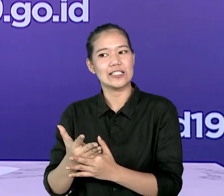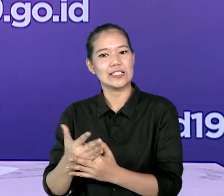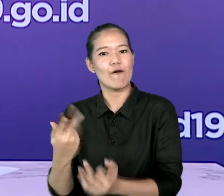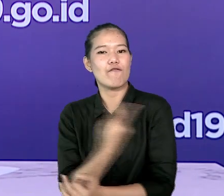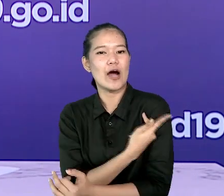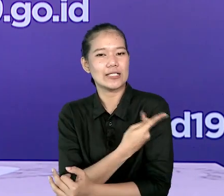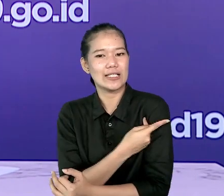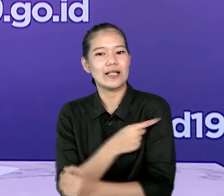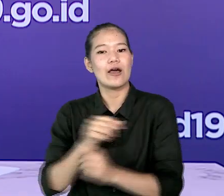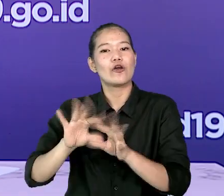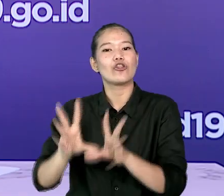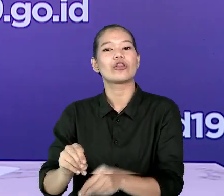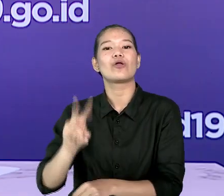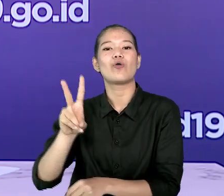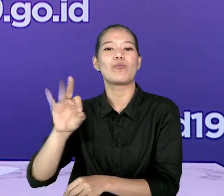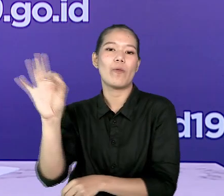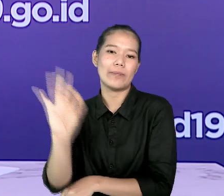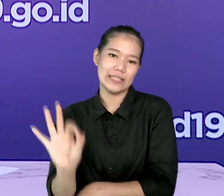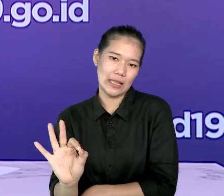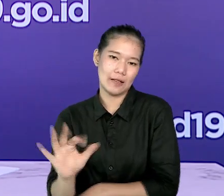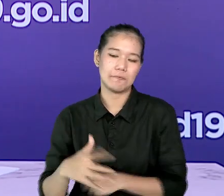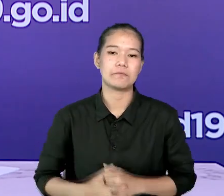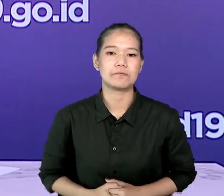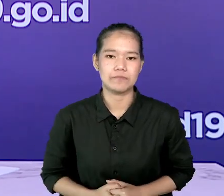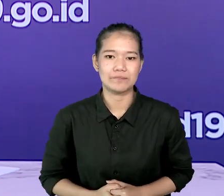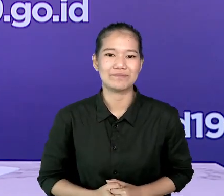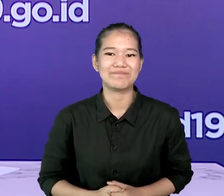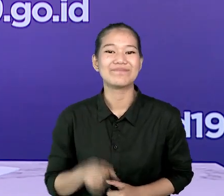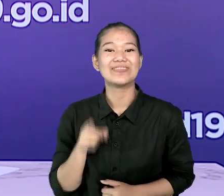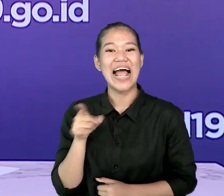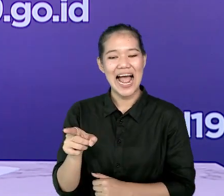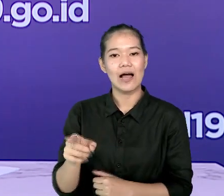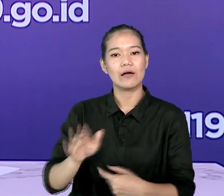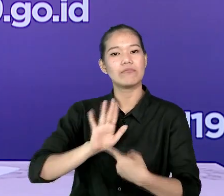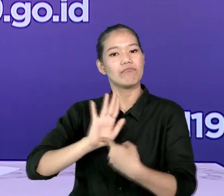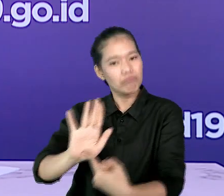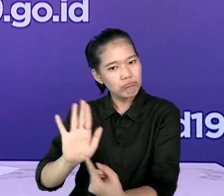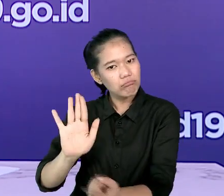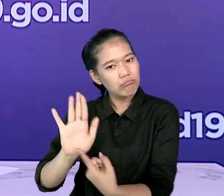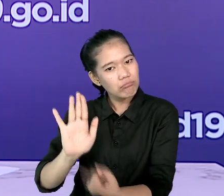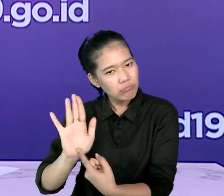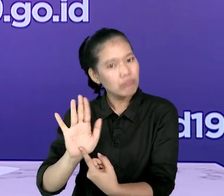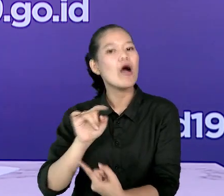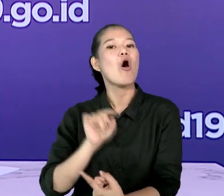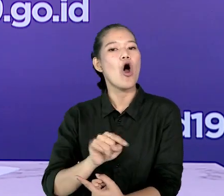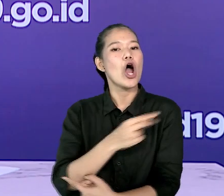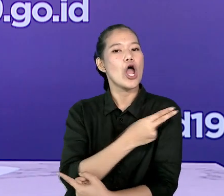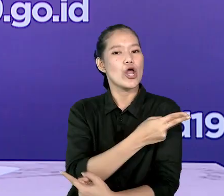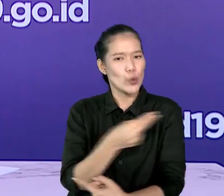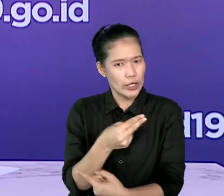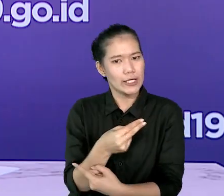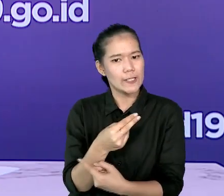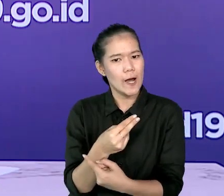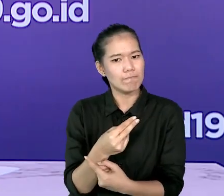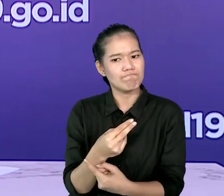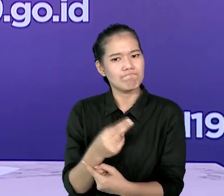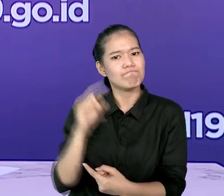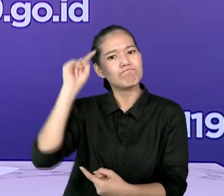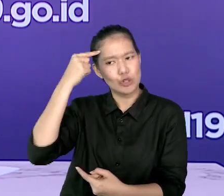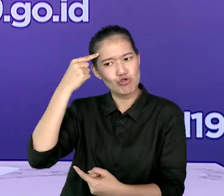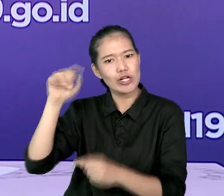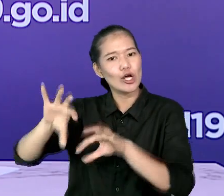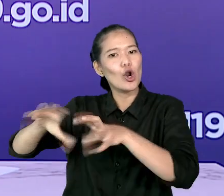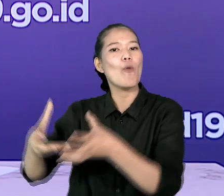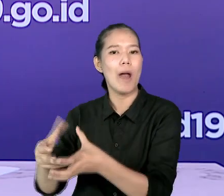sebesar 20% dari populasi total. Ini adalah bentuk solidaritas global untuk